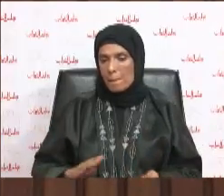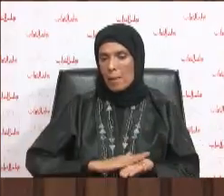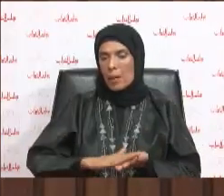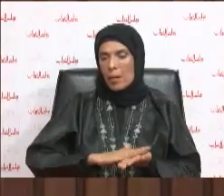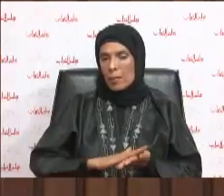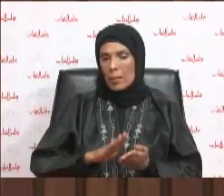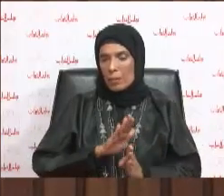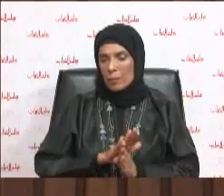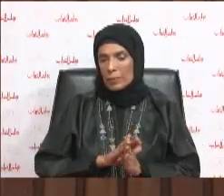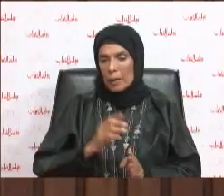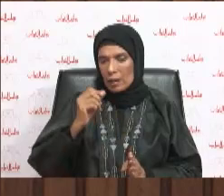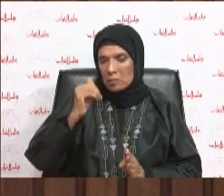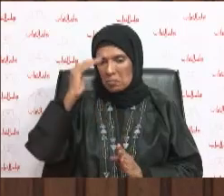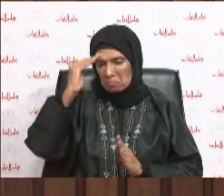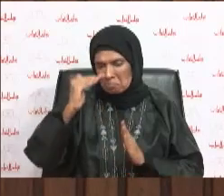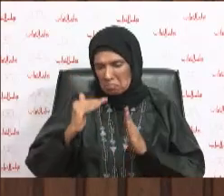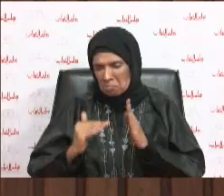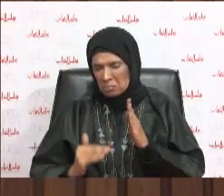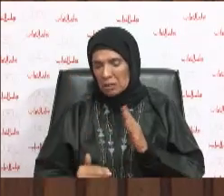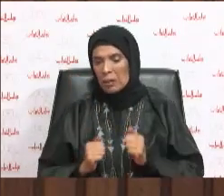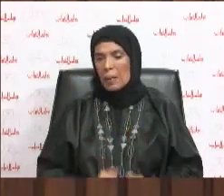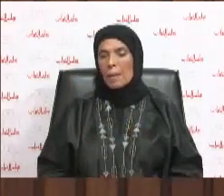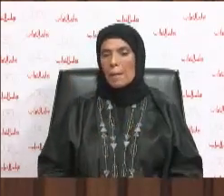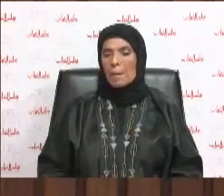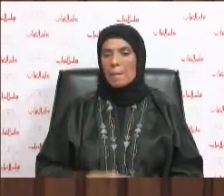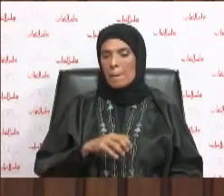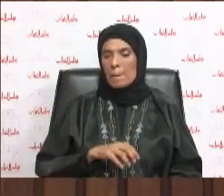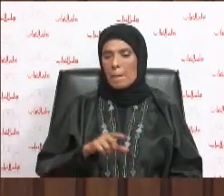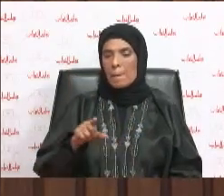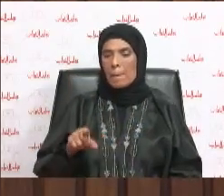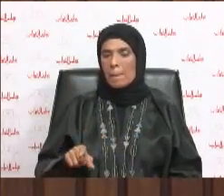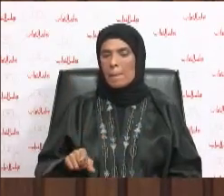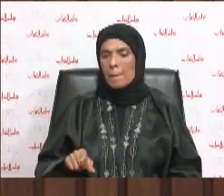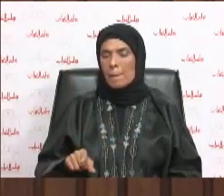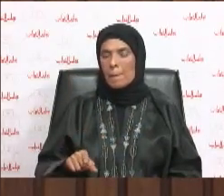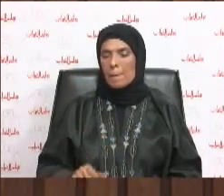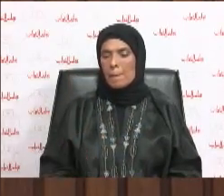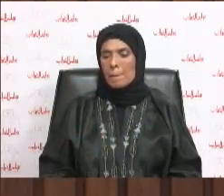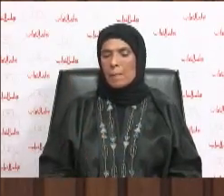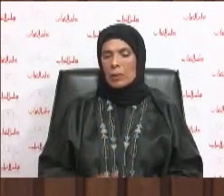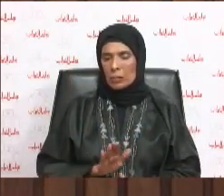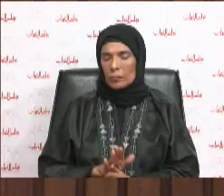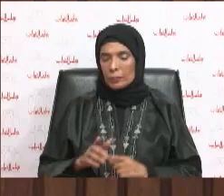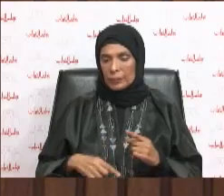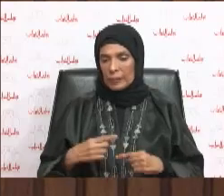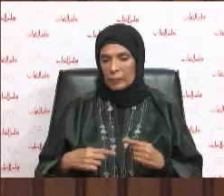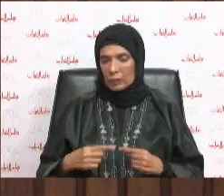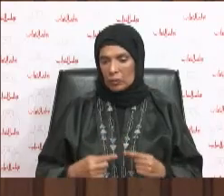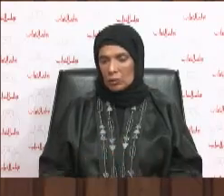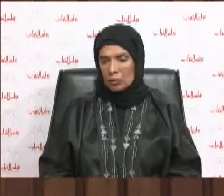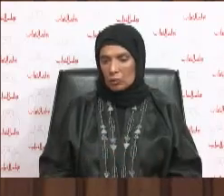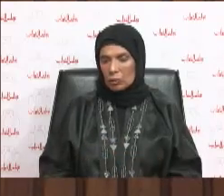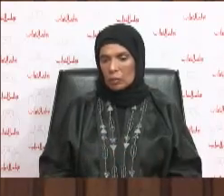مدعومة بأسعار رمزية، فترات سماح، نقل معرفة، ولكن أيضا هناك دعم مستمر، وإذا هناك أي